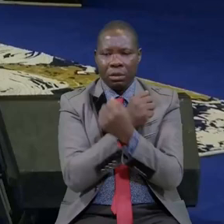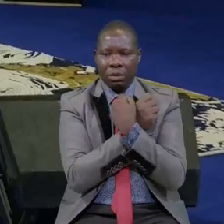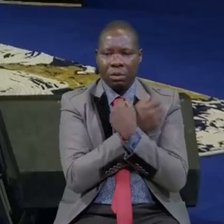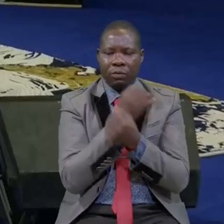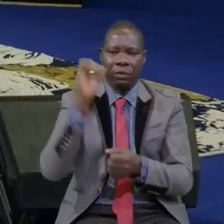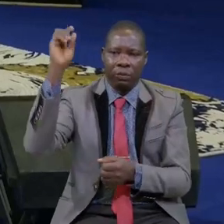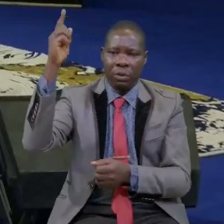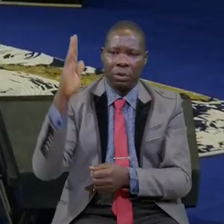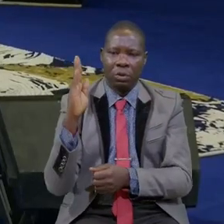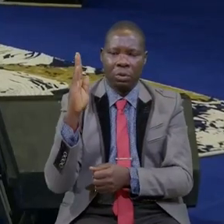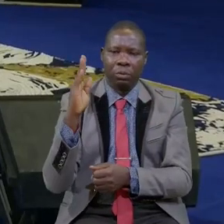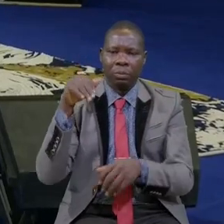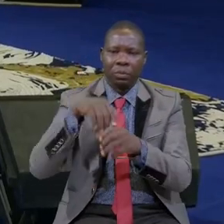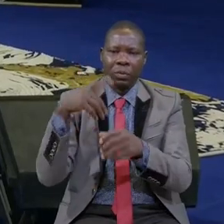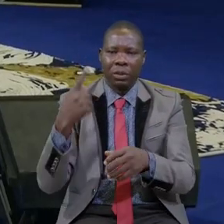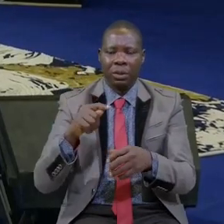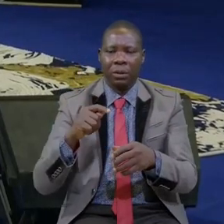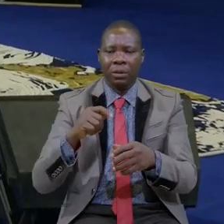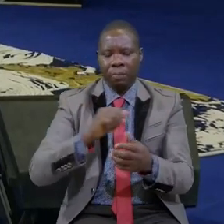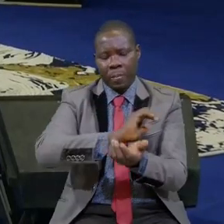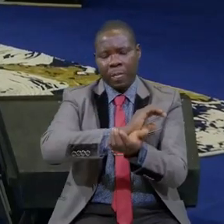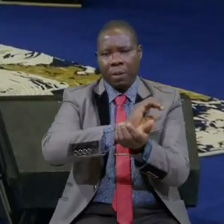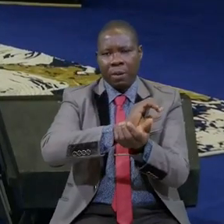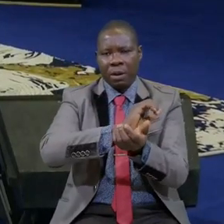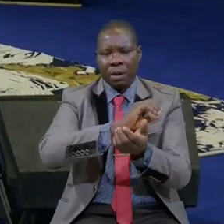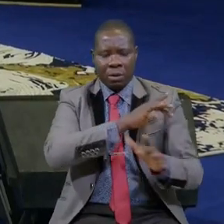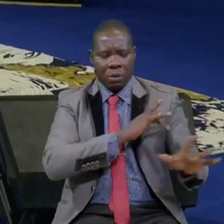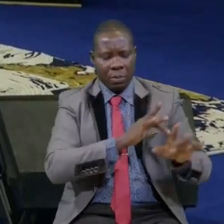Dieu, dans la compassion de Dieu,